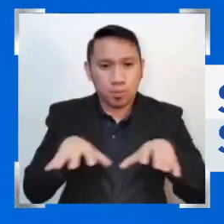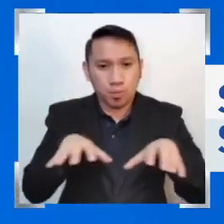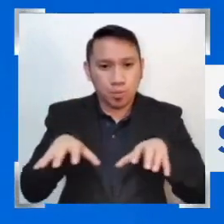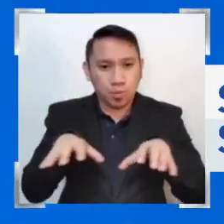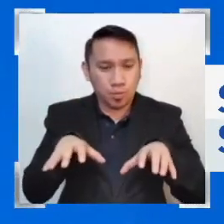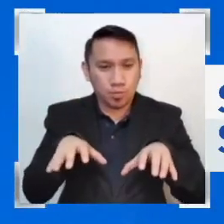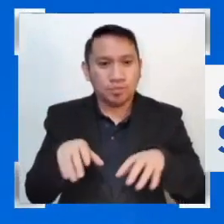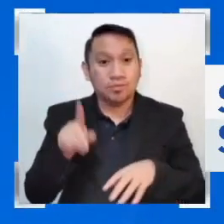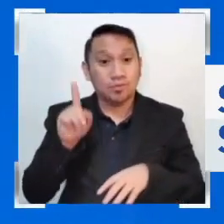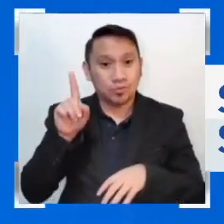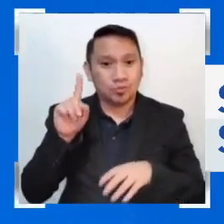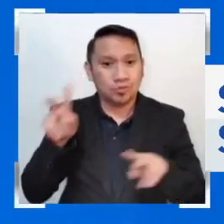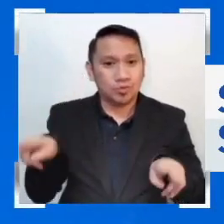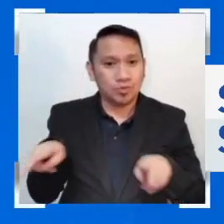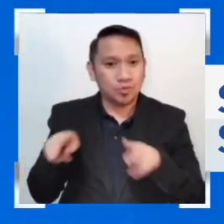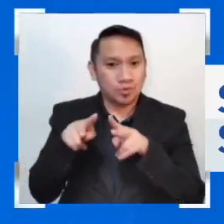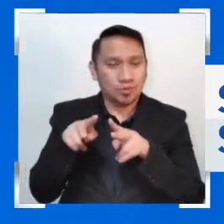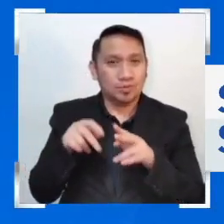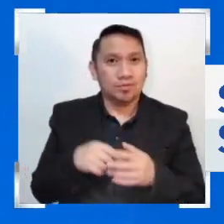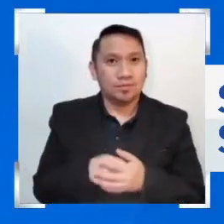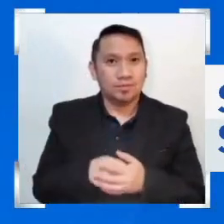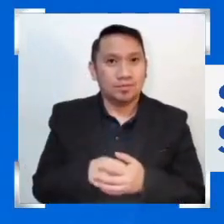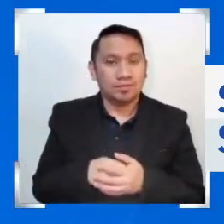bulkan sa Mediterranean Sea.